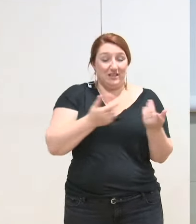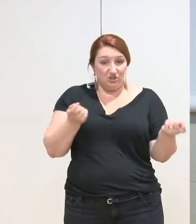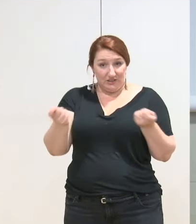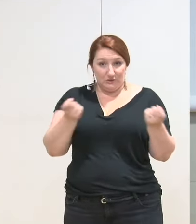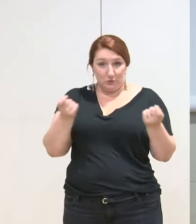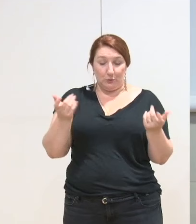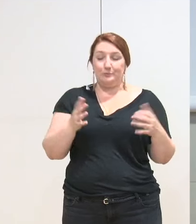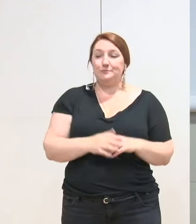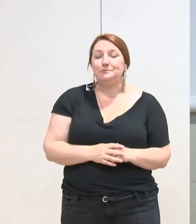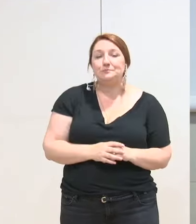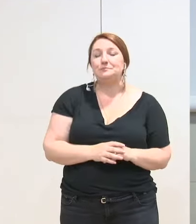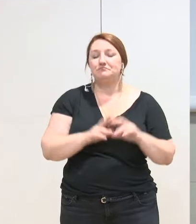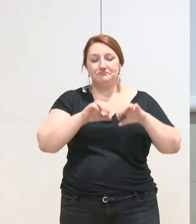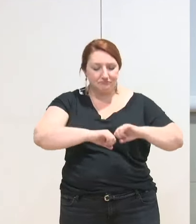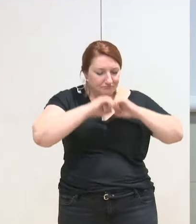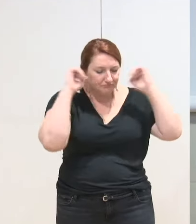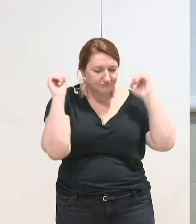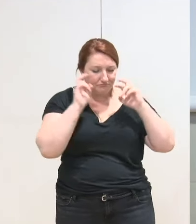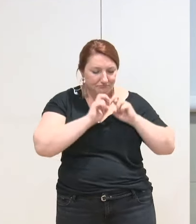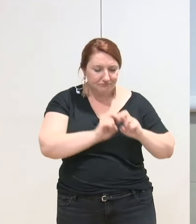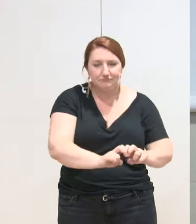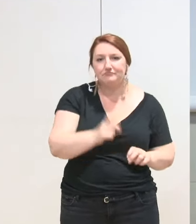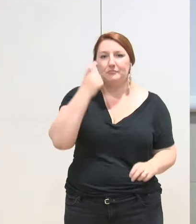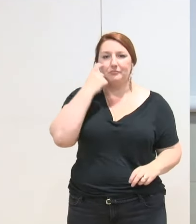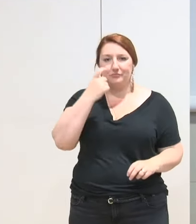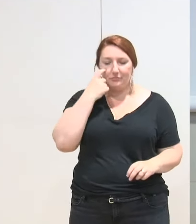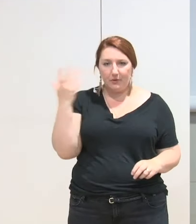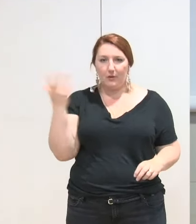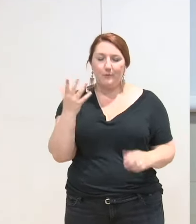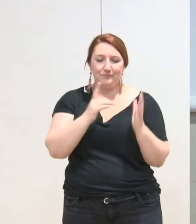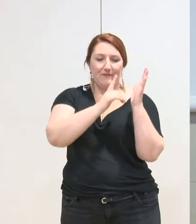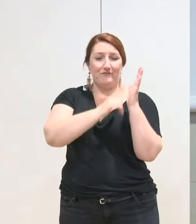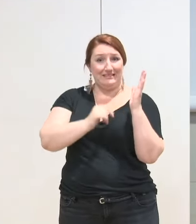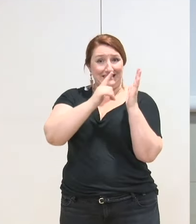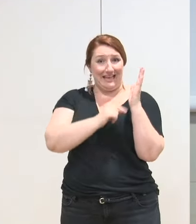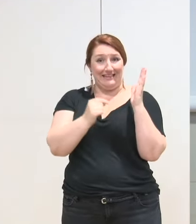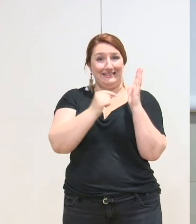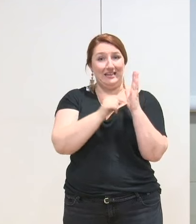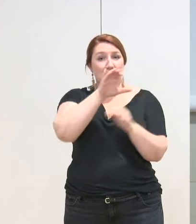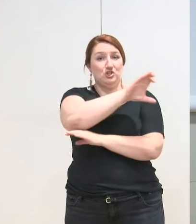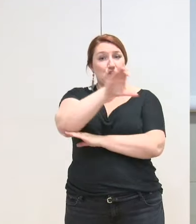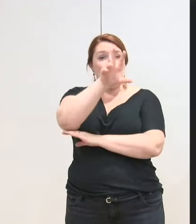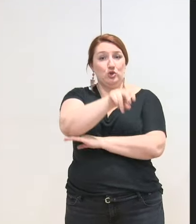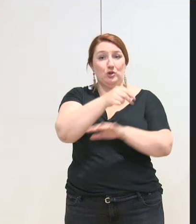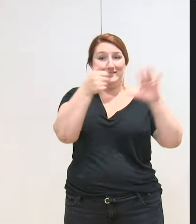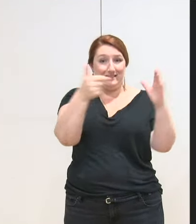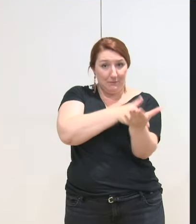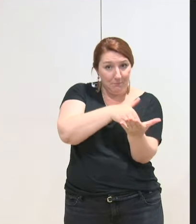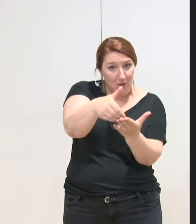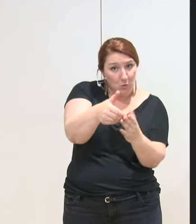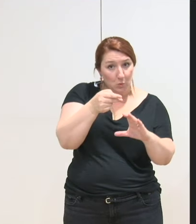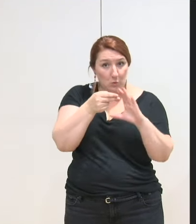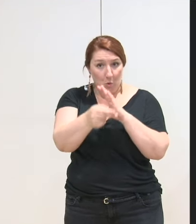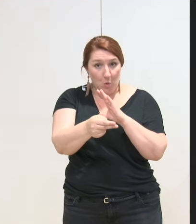nous pouvons nous rendre compte que la fiscalité qui qui est à 136 millions d'euros